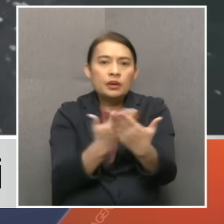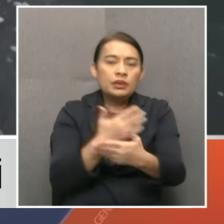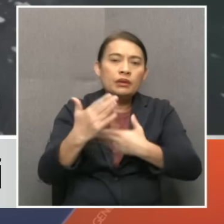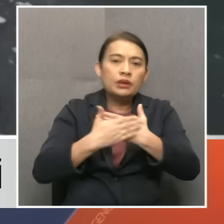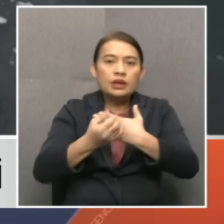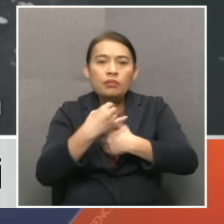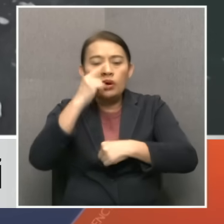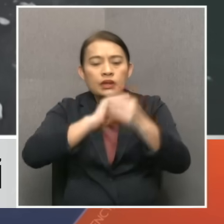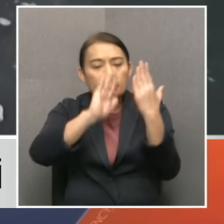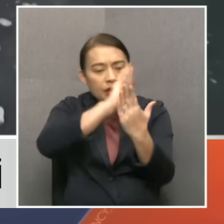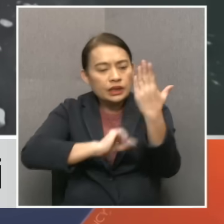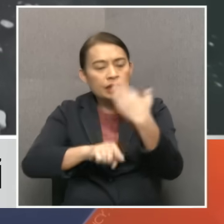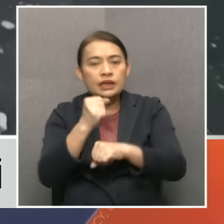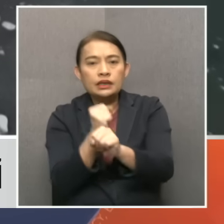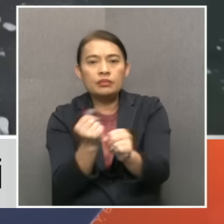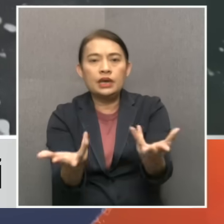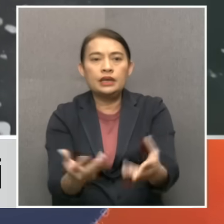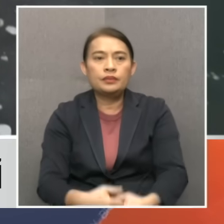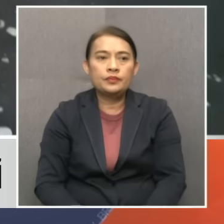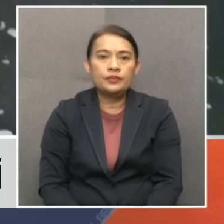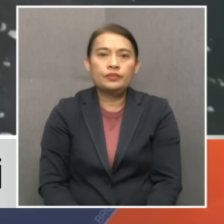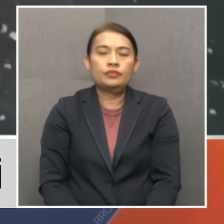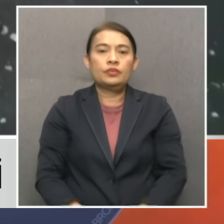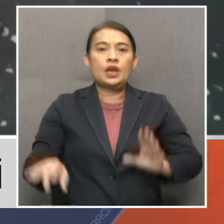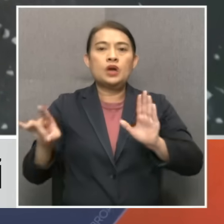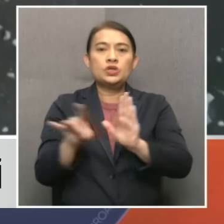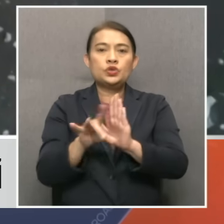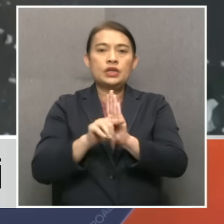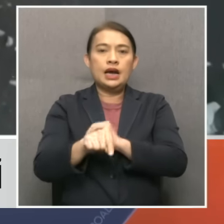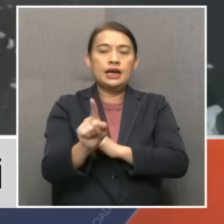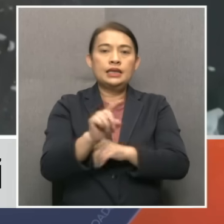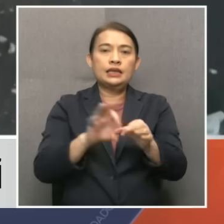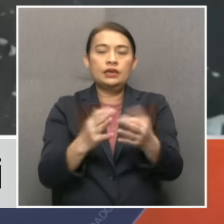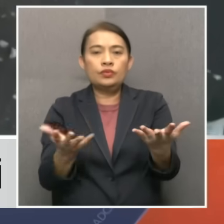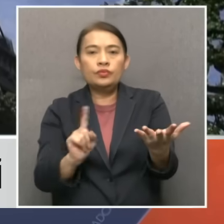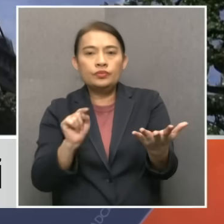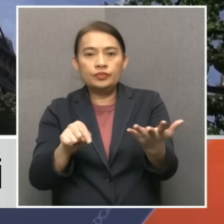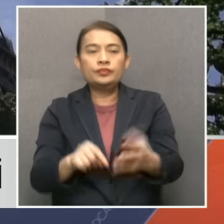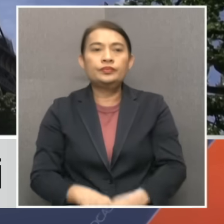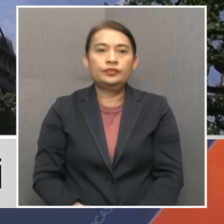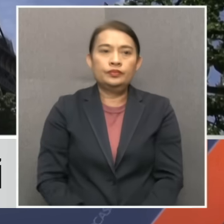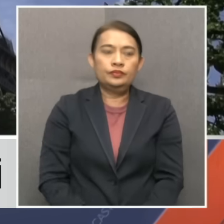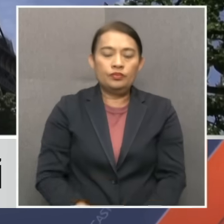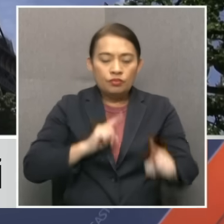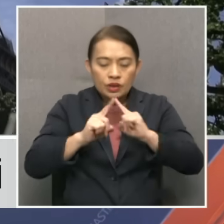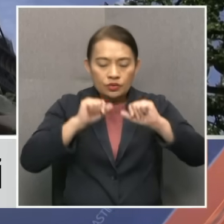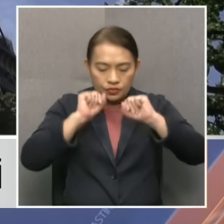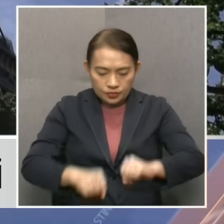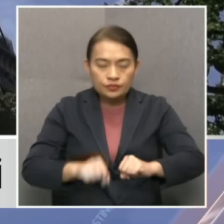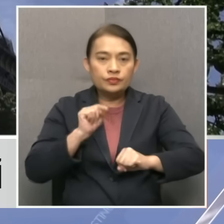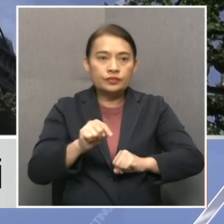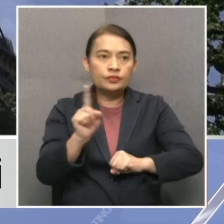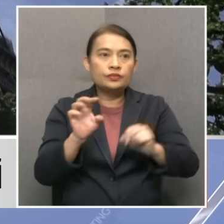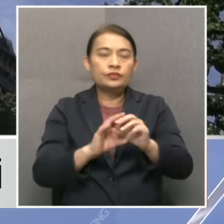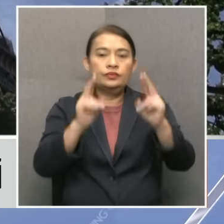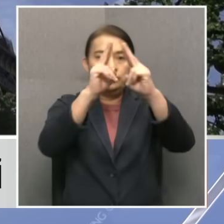มาสู่ประเทศไทยได้ยังไงนะครับเรื่องสุดท้ายเรื่องของ Climate Finance ซึ่งมีข้อตกลงตั้งแต่ข้อตกลงปารีสว่า